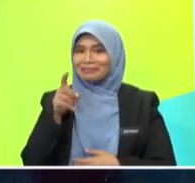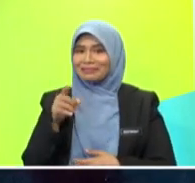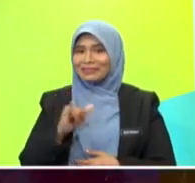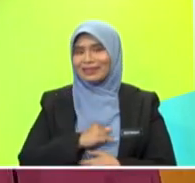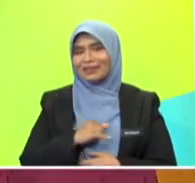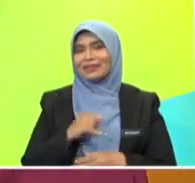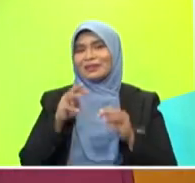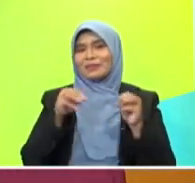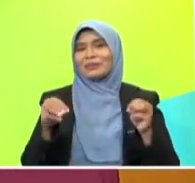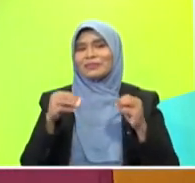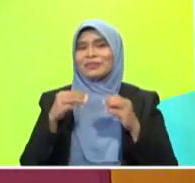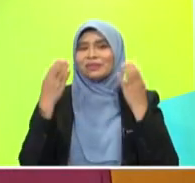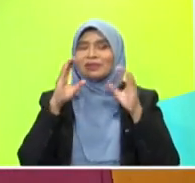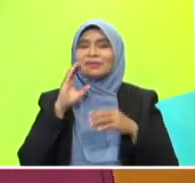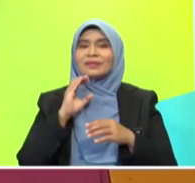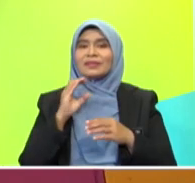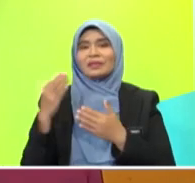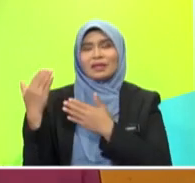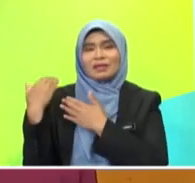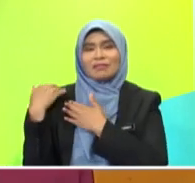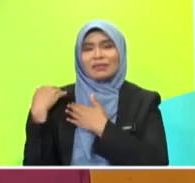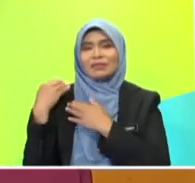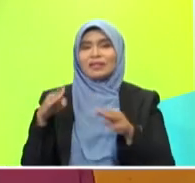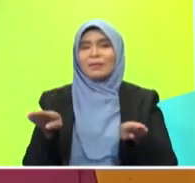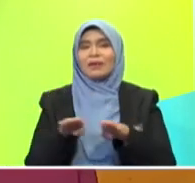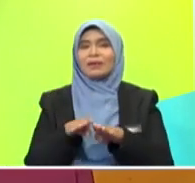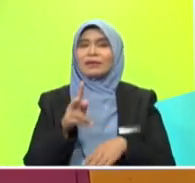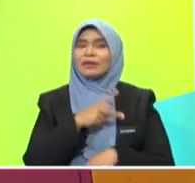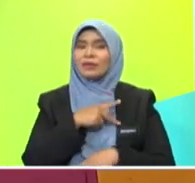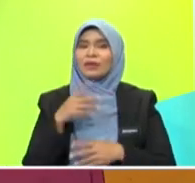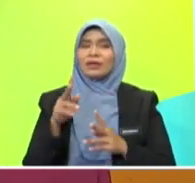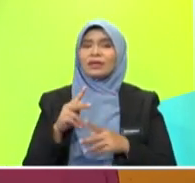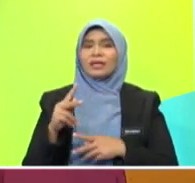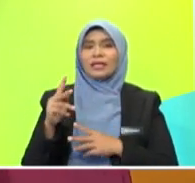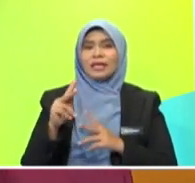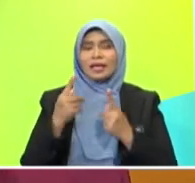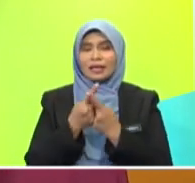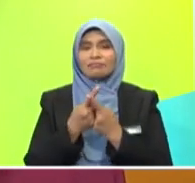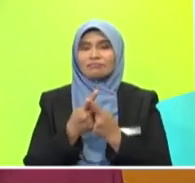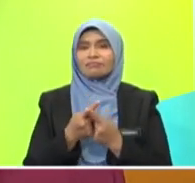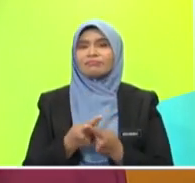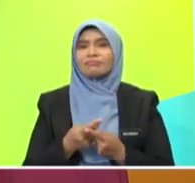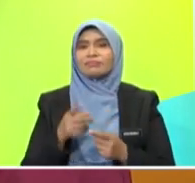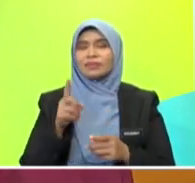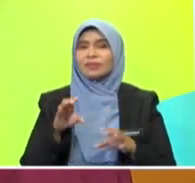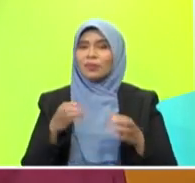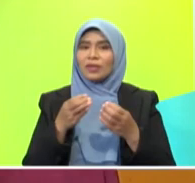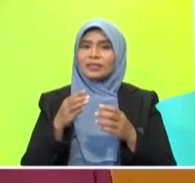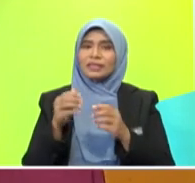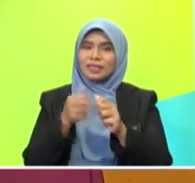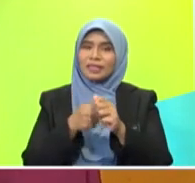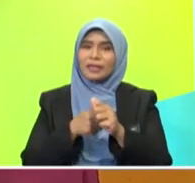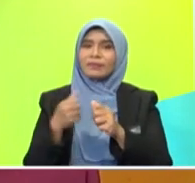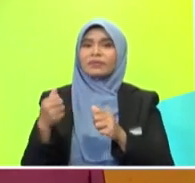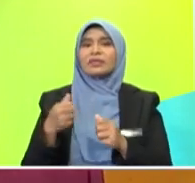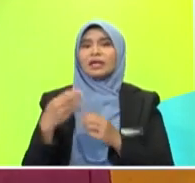jadi tanggung jawab sebagai seorang ketua kelas memang berat jadi kamu perlu melaksanakan setiap tanggung jawab yang